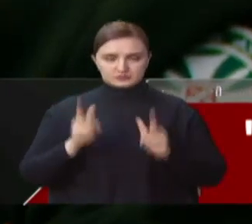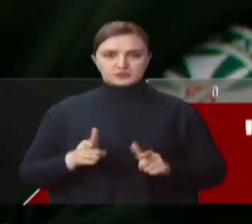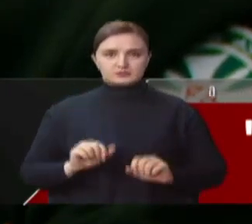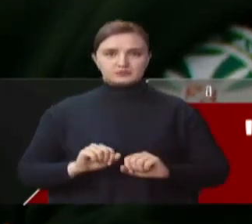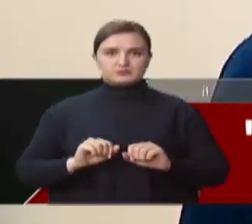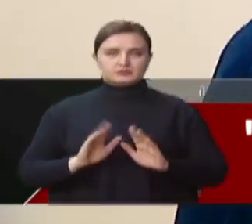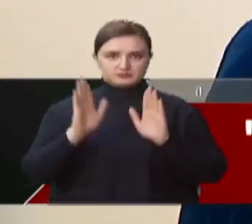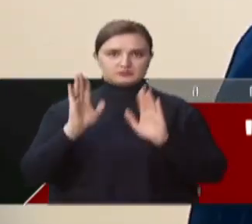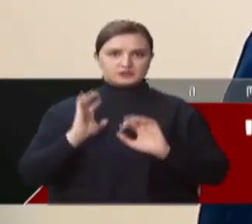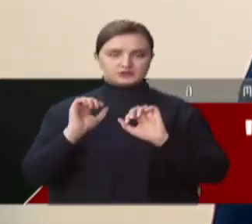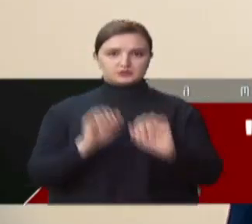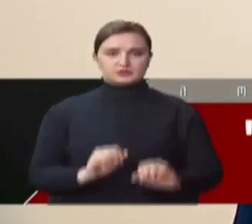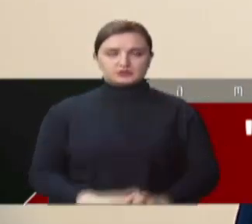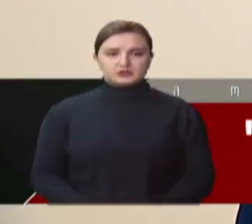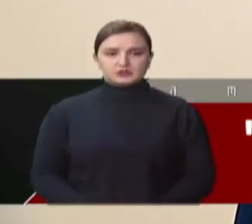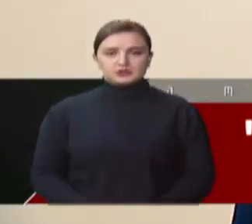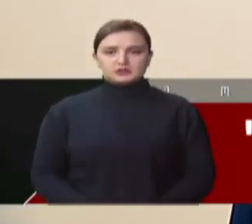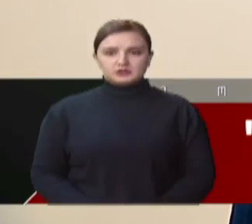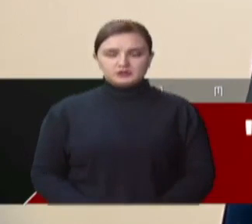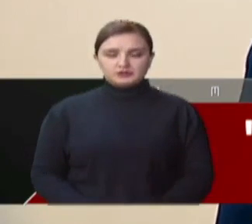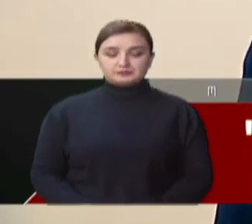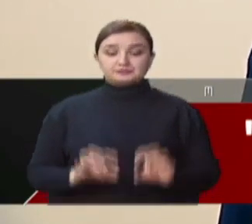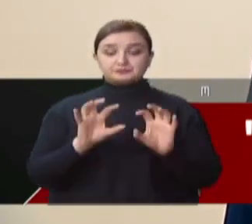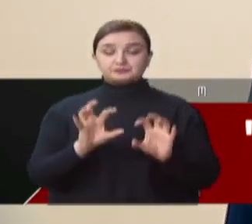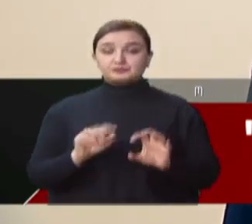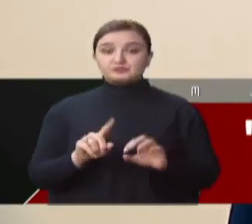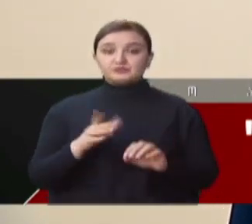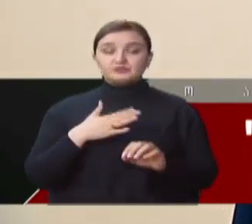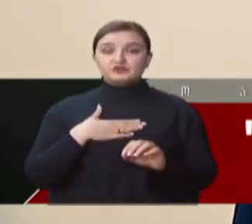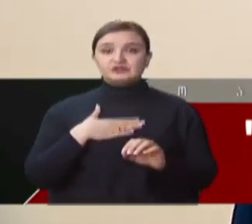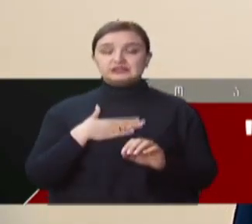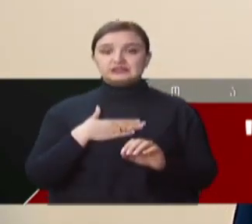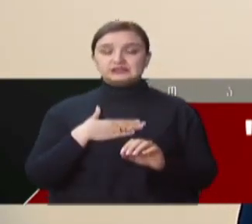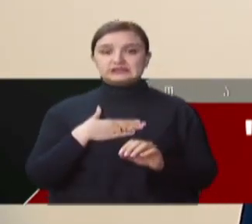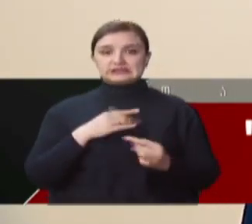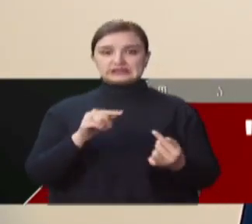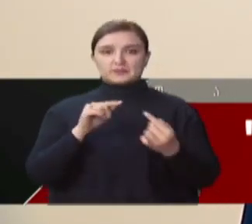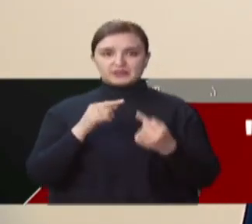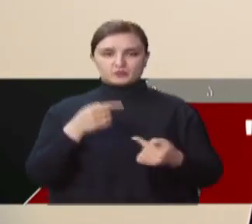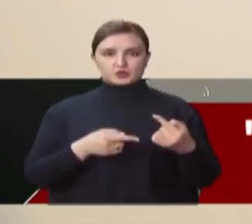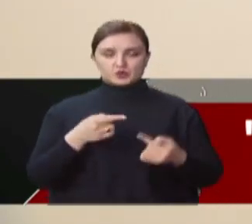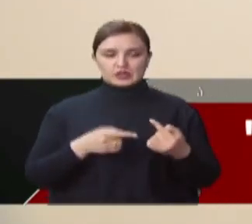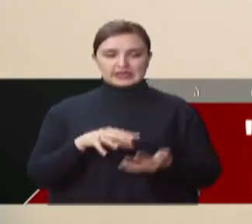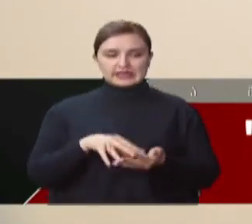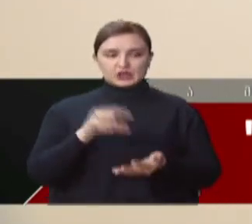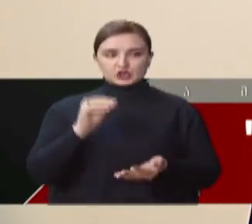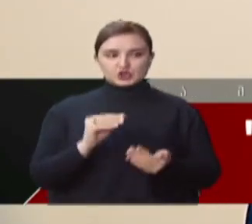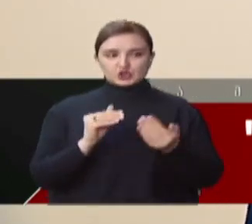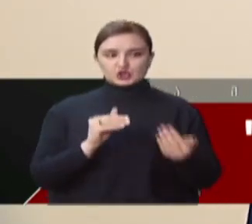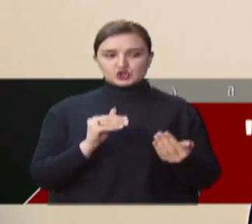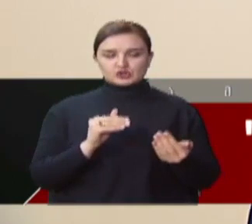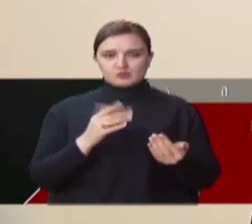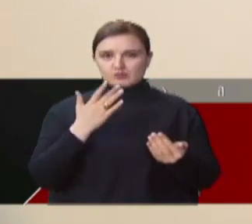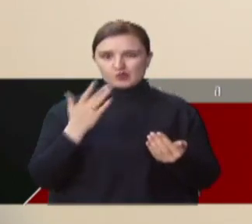да учирес. Ям кодексис тавари мизани арик чуэнс и наамдек бзола. Да, агац найрат, гирчис